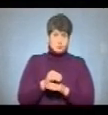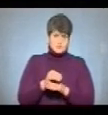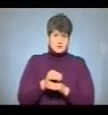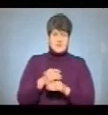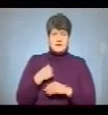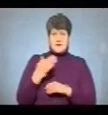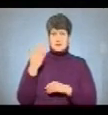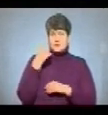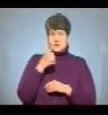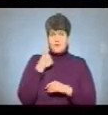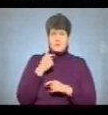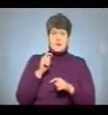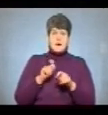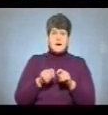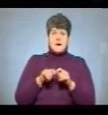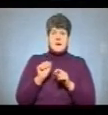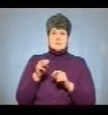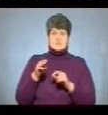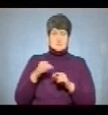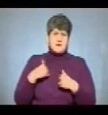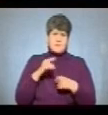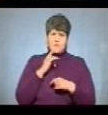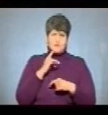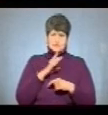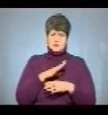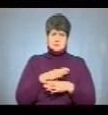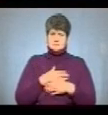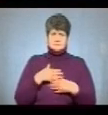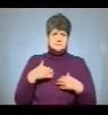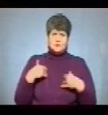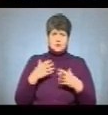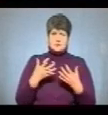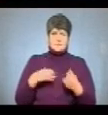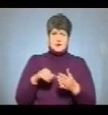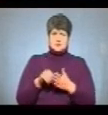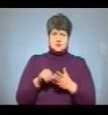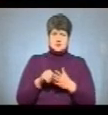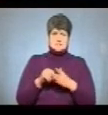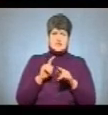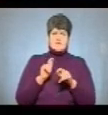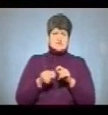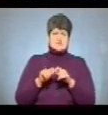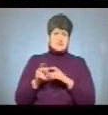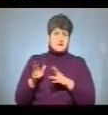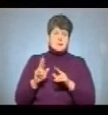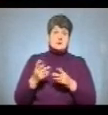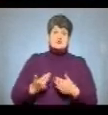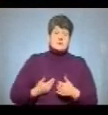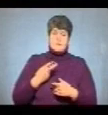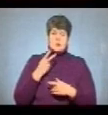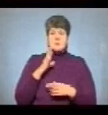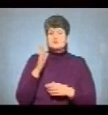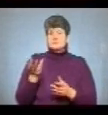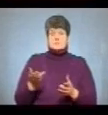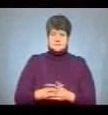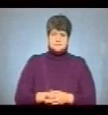Я минулого року атестувалася, тому поки що не збираюся приймати участь в сертифікації, а там як життя покаже, як буде.